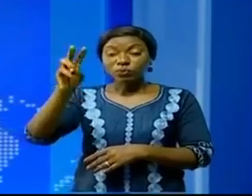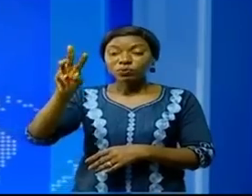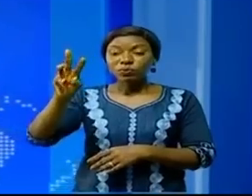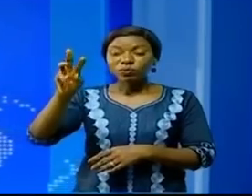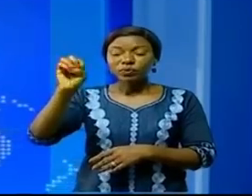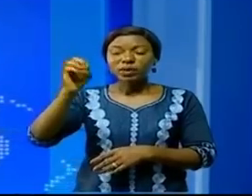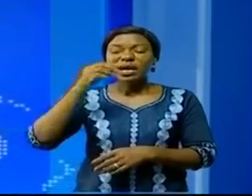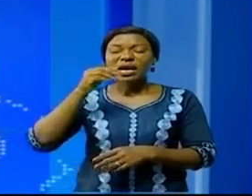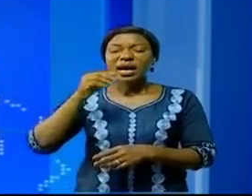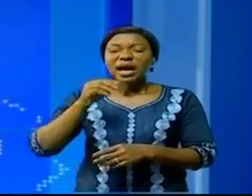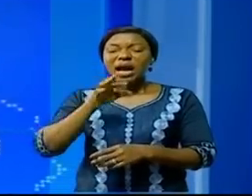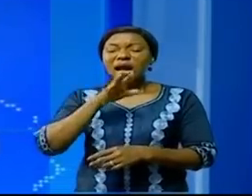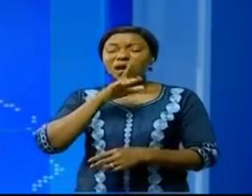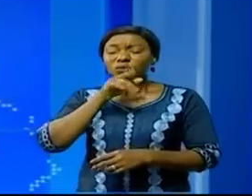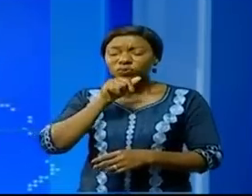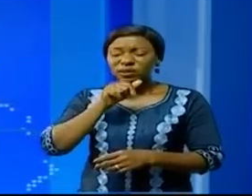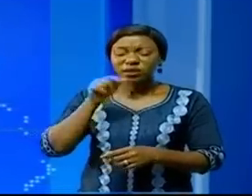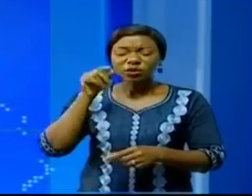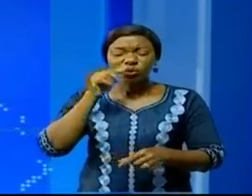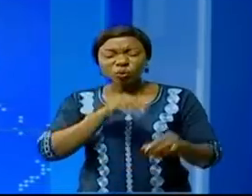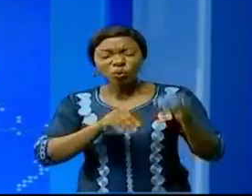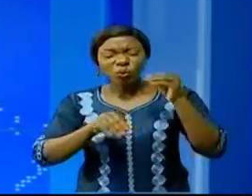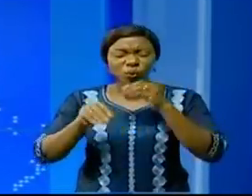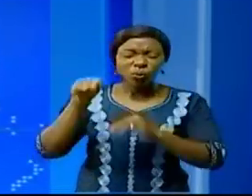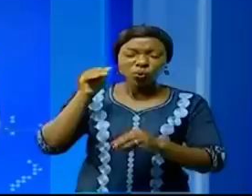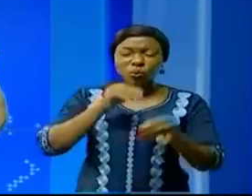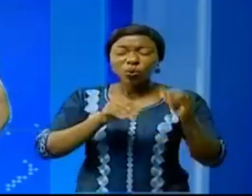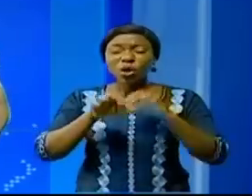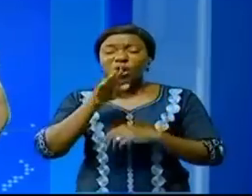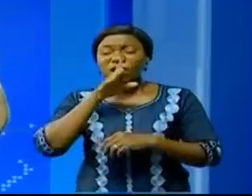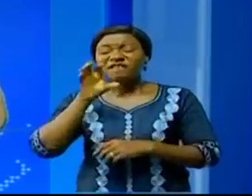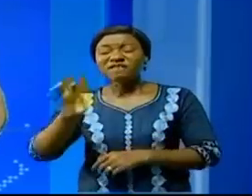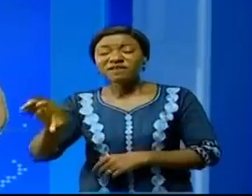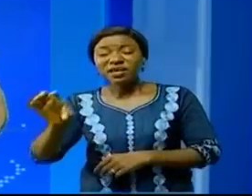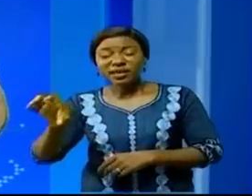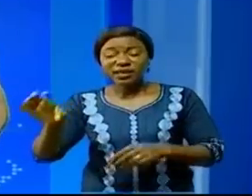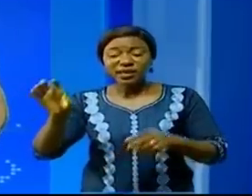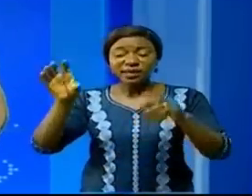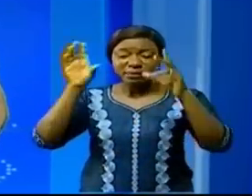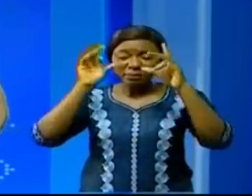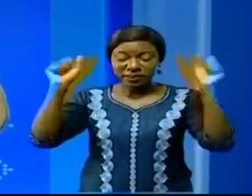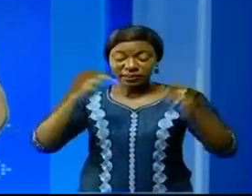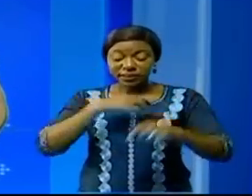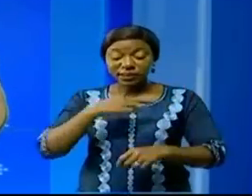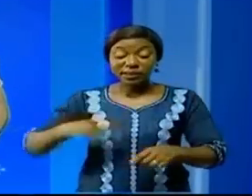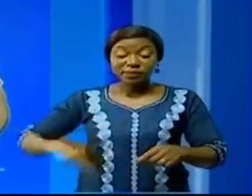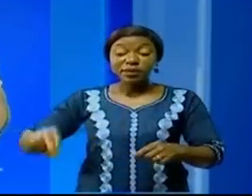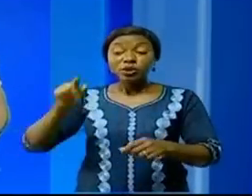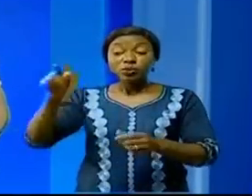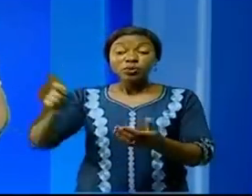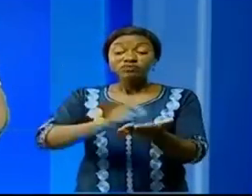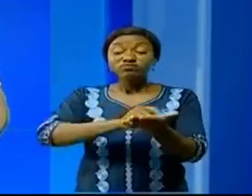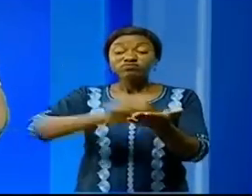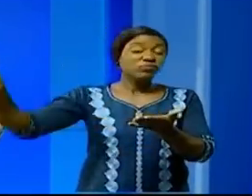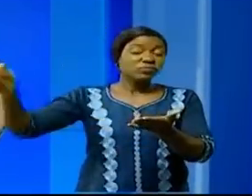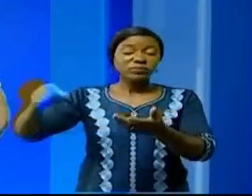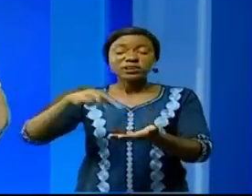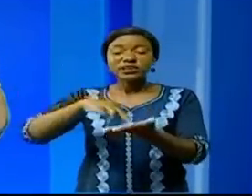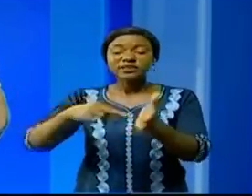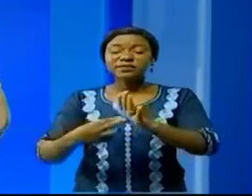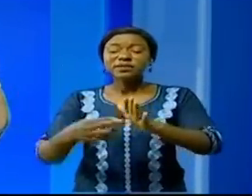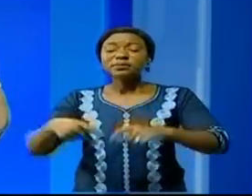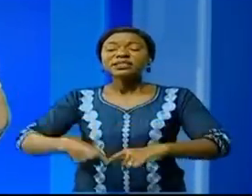diffamation du président de la République, fait l'actu sur la toile et radié de la profession